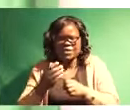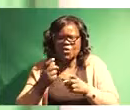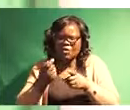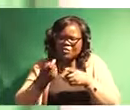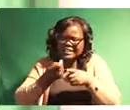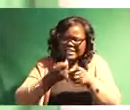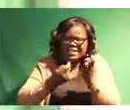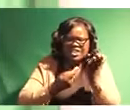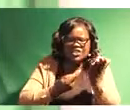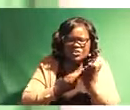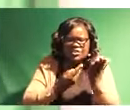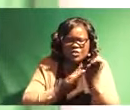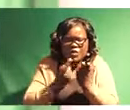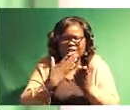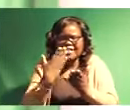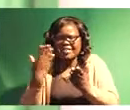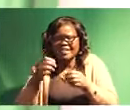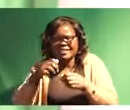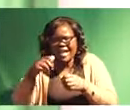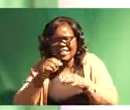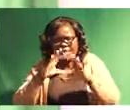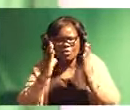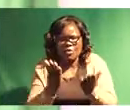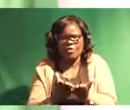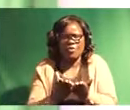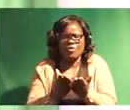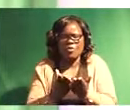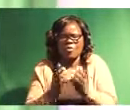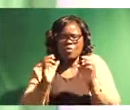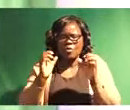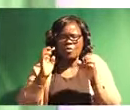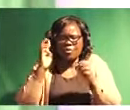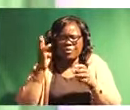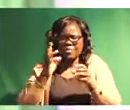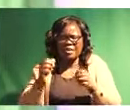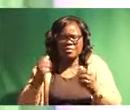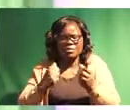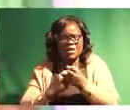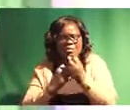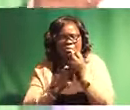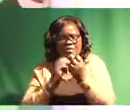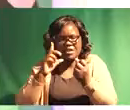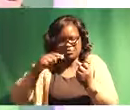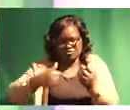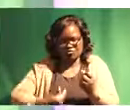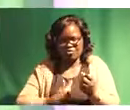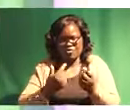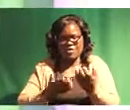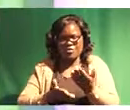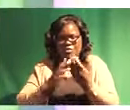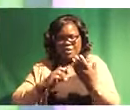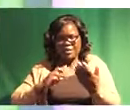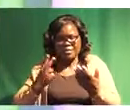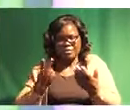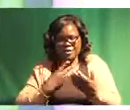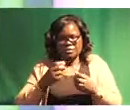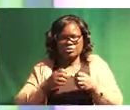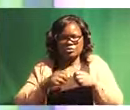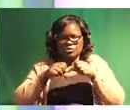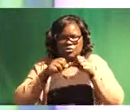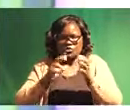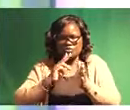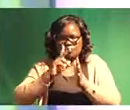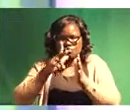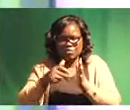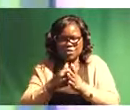teknolojia, wa mambo yale mengine yote, wataweza kujisimamia na watatusaidia kuendesha